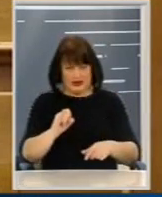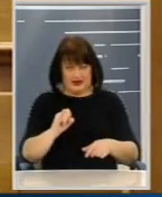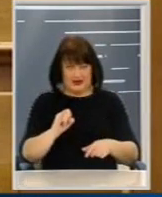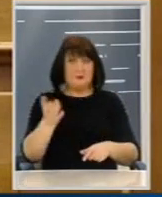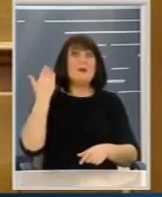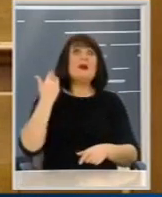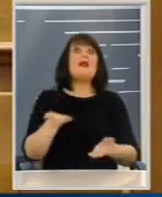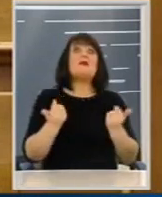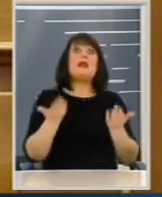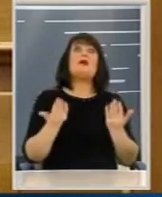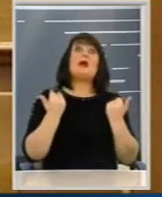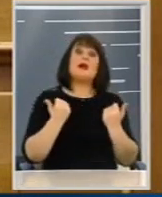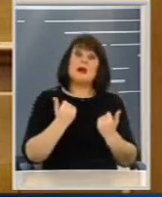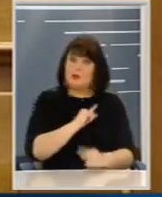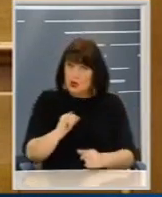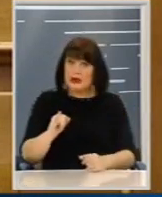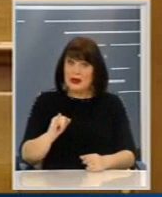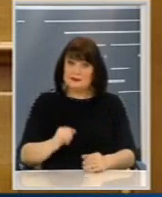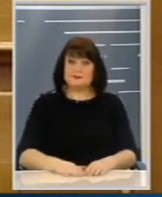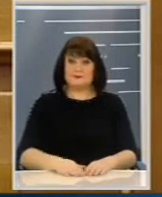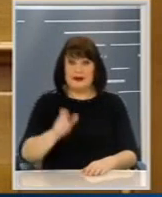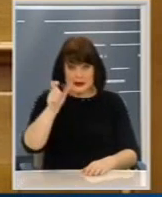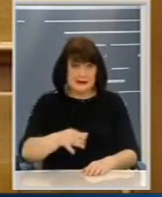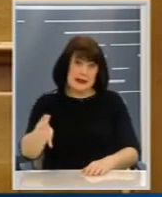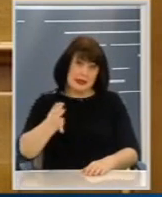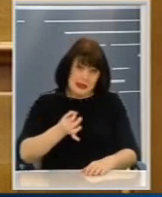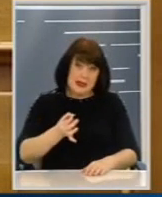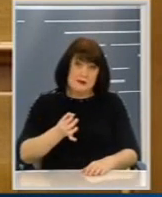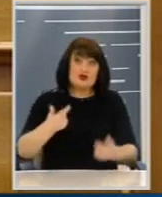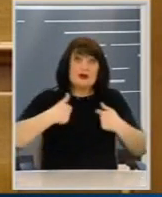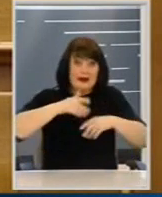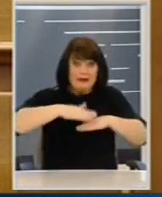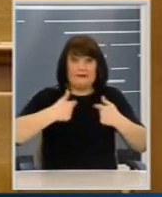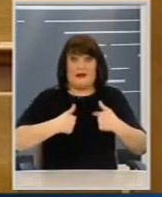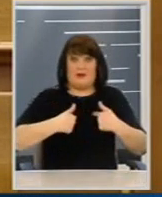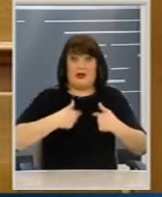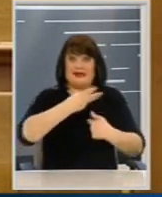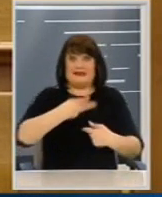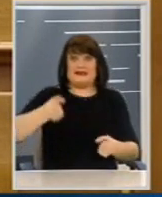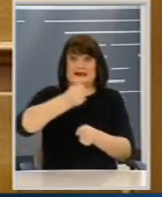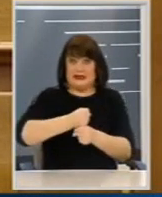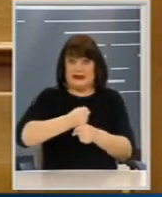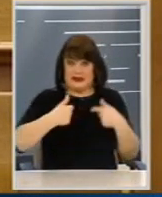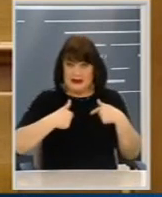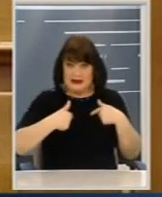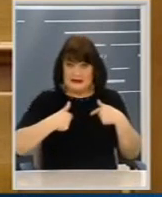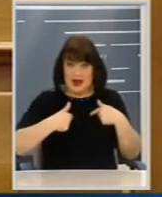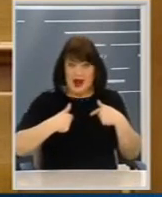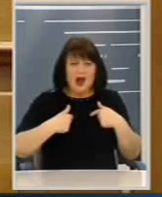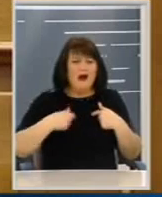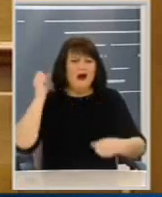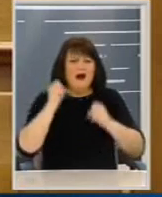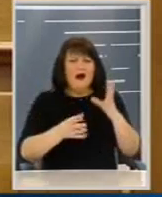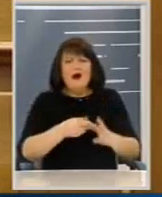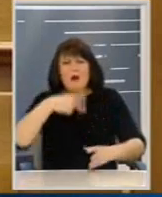Ισχυρίζεστε ότι όλα αυτά τα γεγονότα ξεκίνησαν επί των ημερών μας. Ότι η παραβατικότητα και η παρανομία